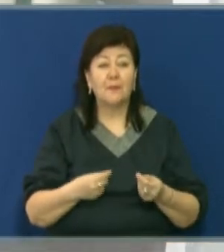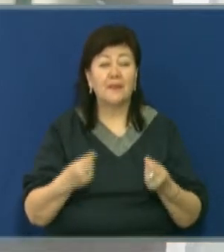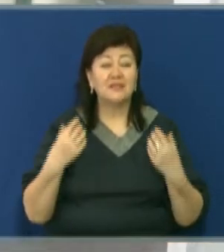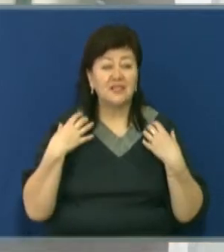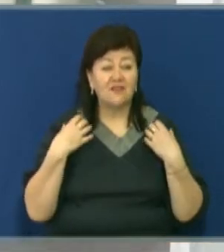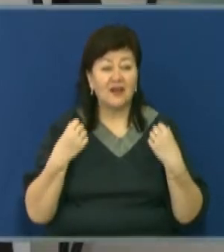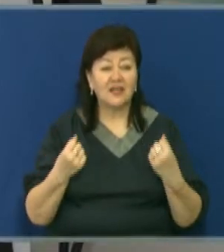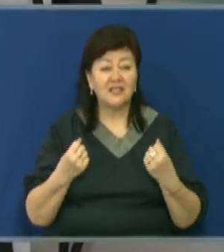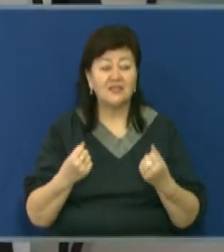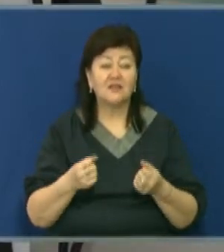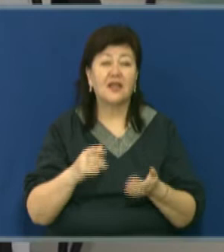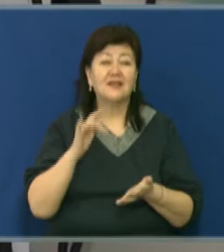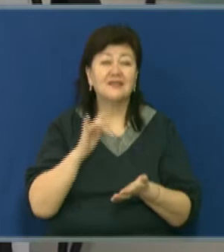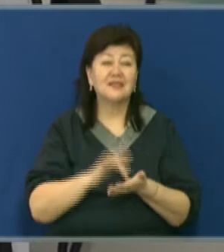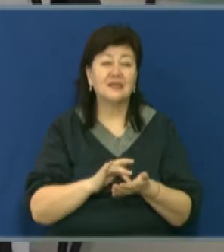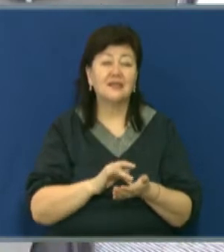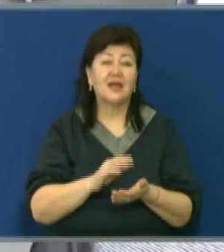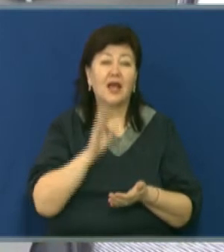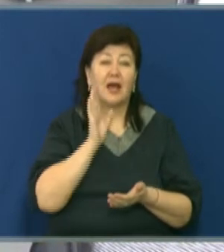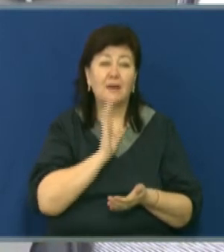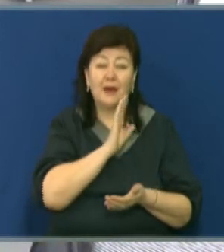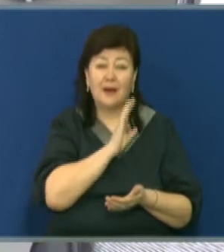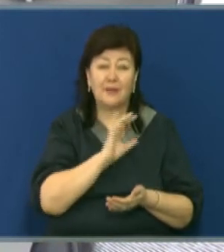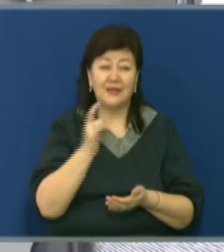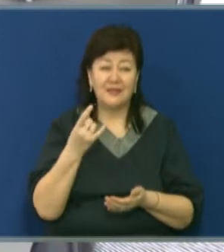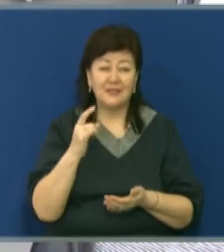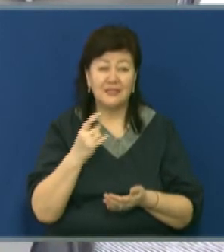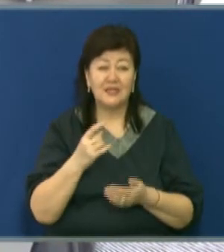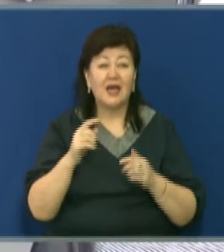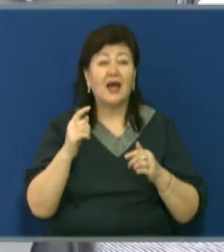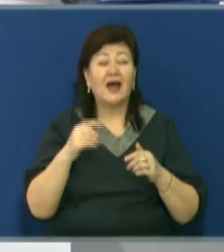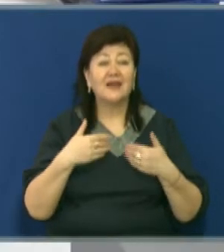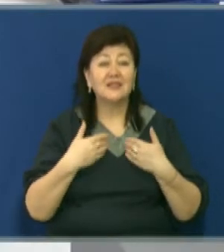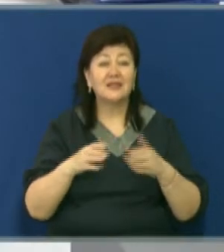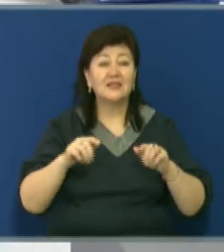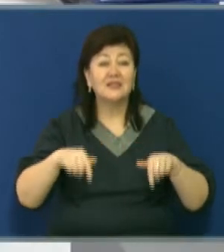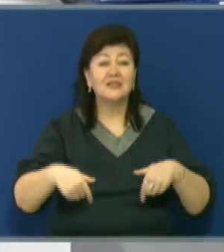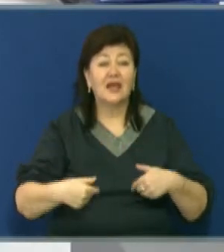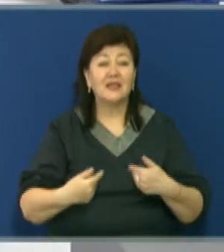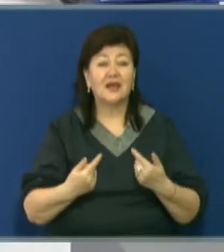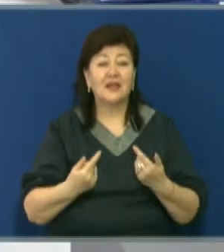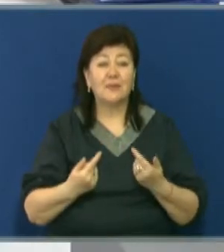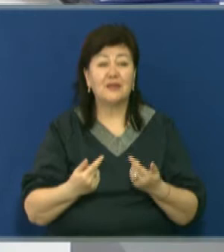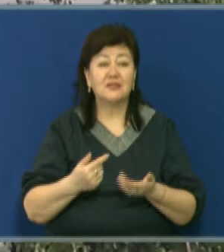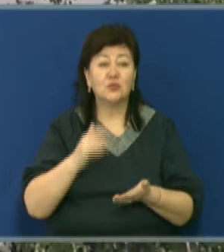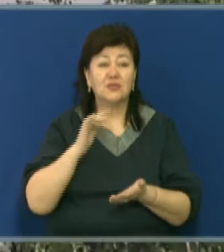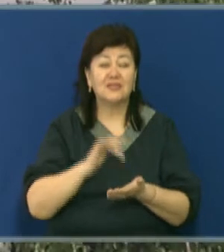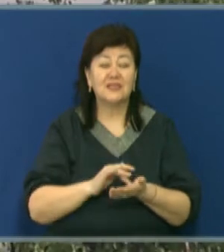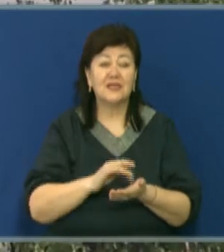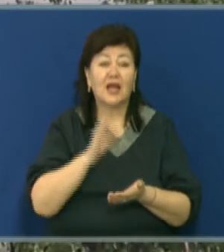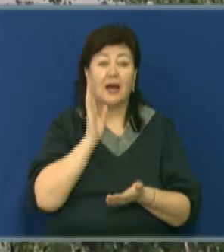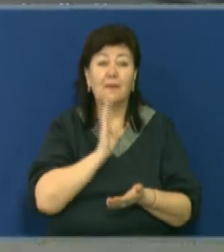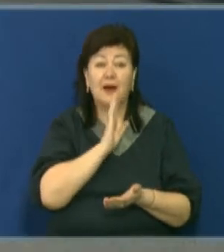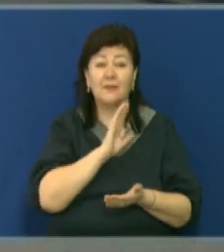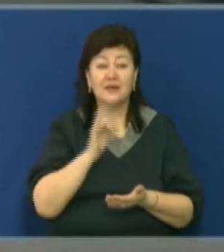мақсатында ана мен бала орталығы жанынан заманауи оңалту мекемесі ашылғанын атап өтті. Сонымен қатар өткен жылы